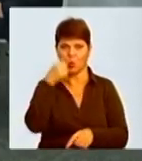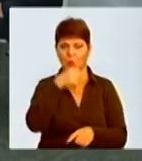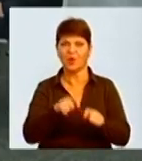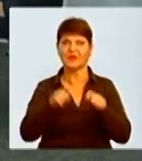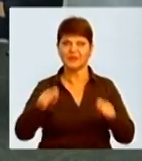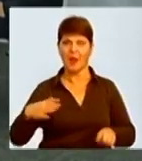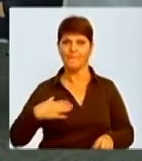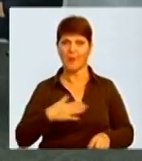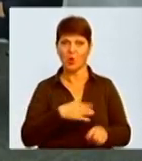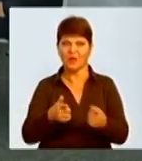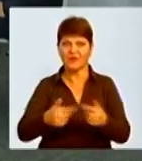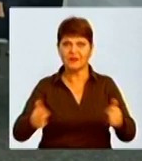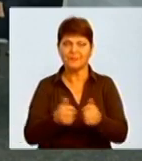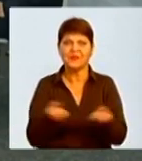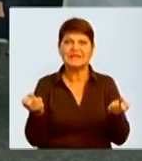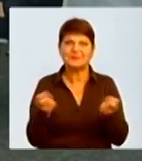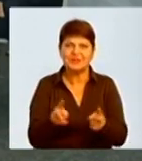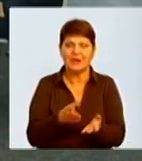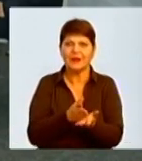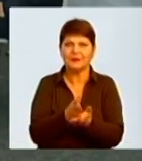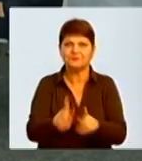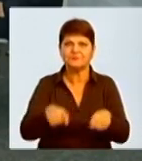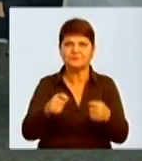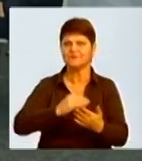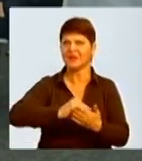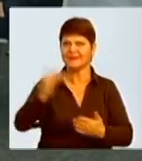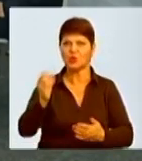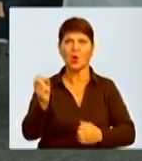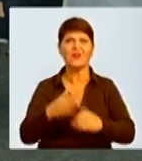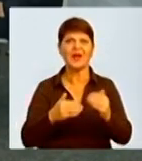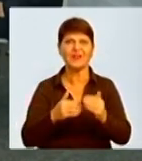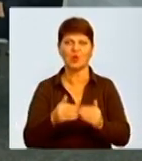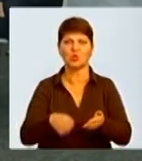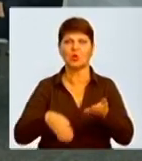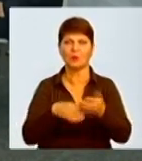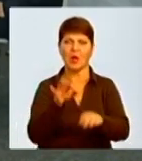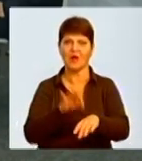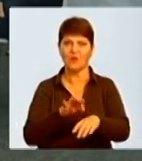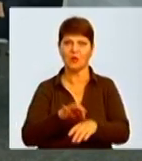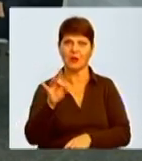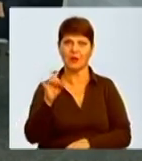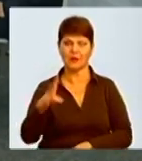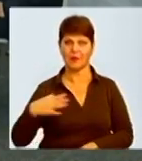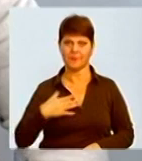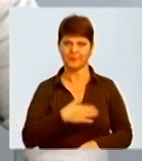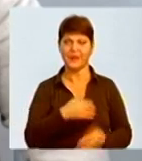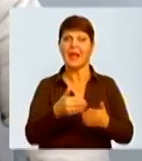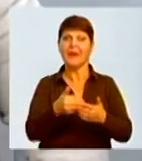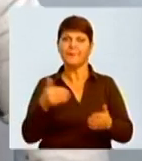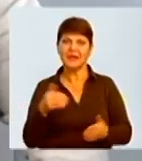саме для надання спеціалізованої і висококваліфікованої допомоги хворим на рак молочної залози та передракову